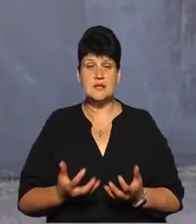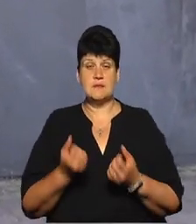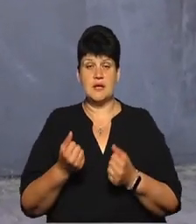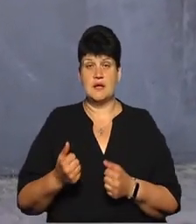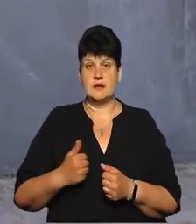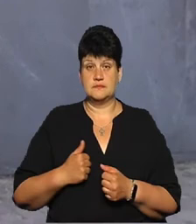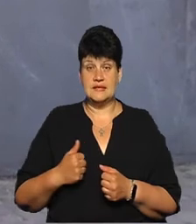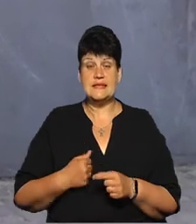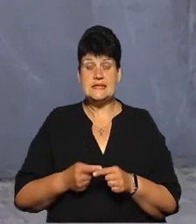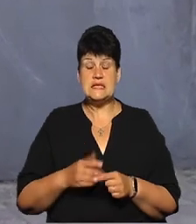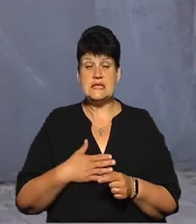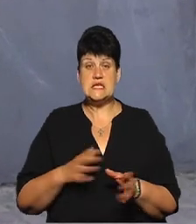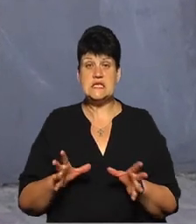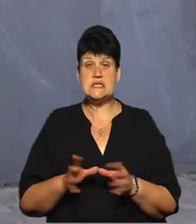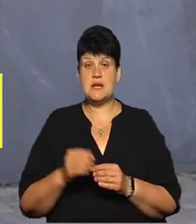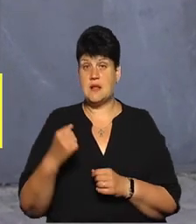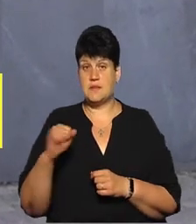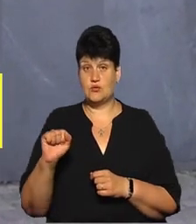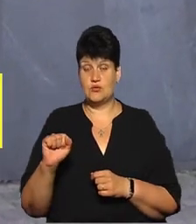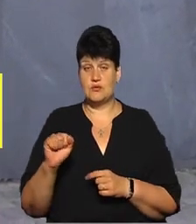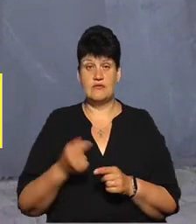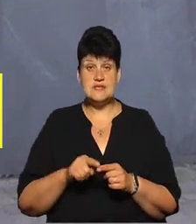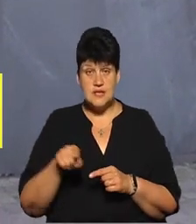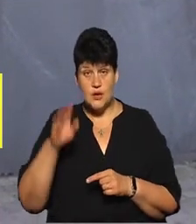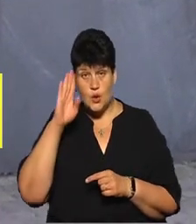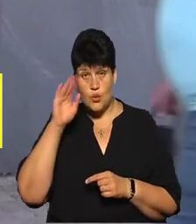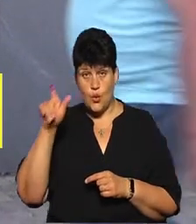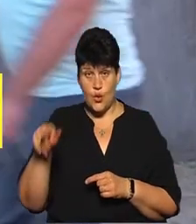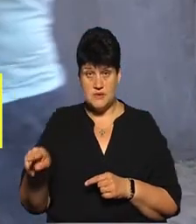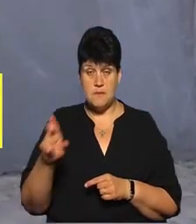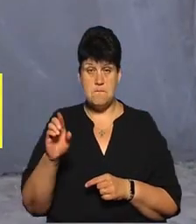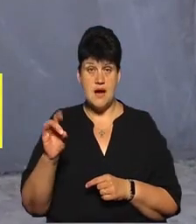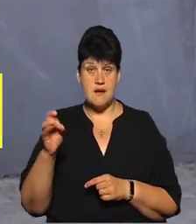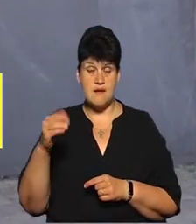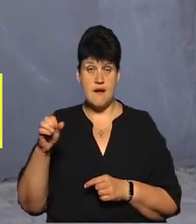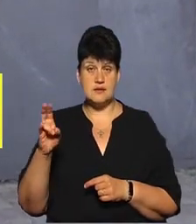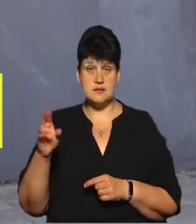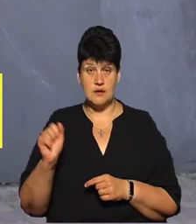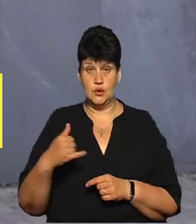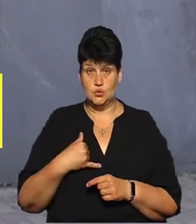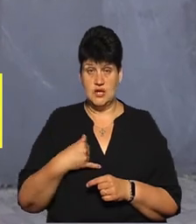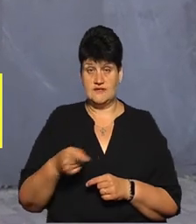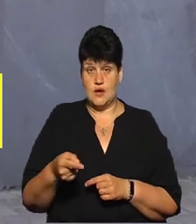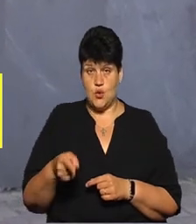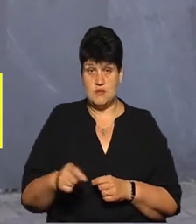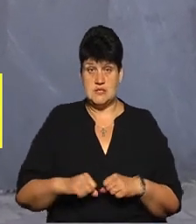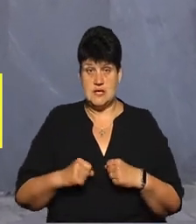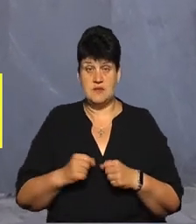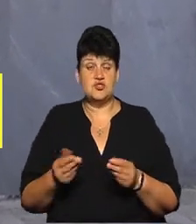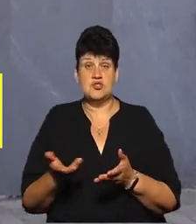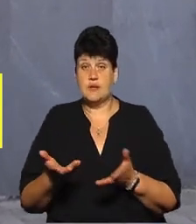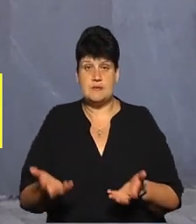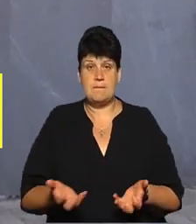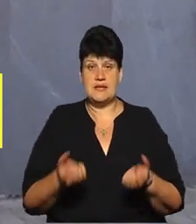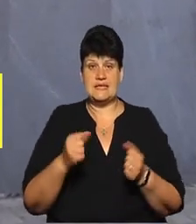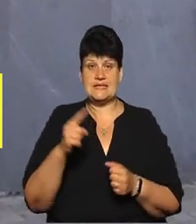України, це є наша спільна перемога. І в даний момент, коли цей хлопчик із Бердянська тут у нас в Тернополі старається чимось підтримати ЗСУ,